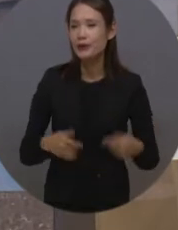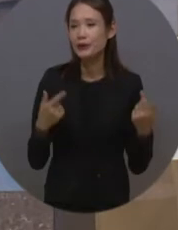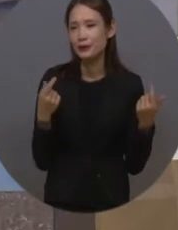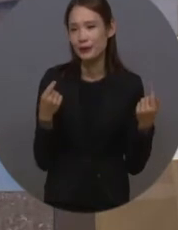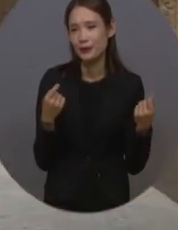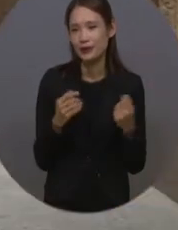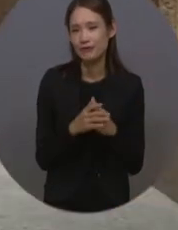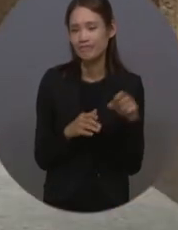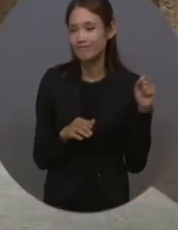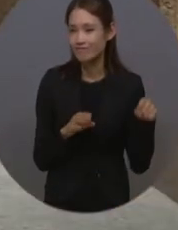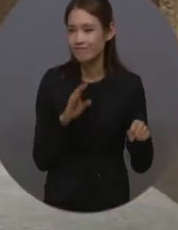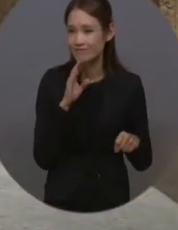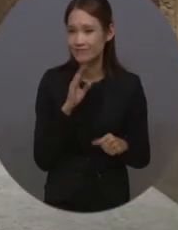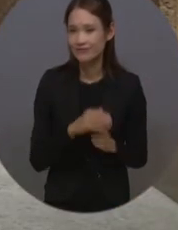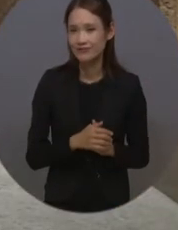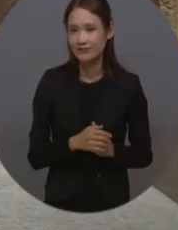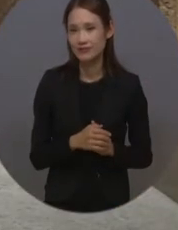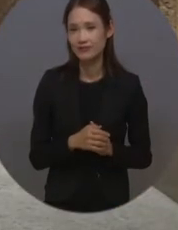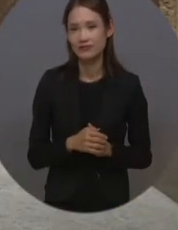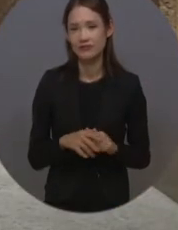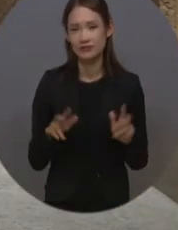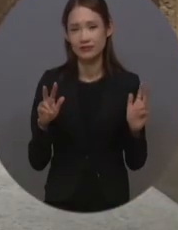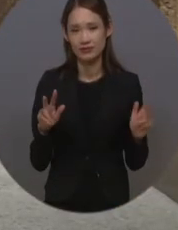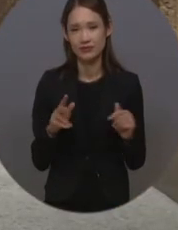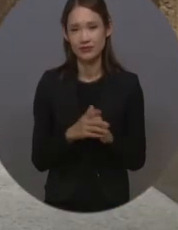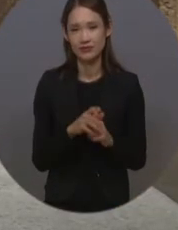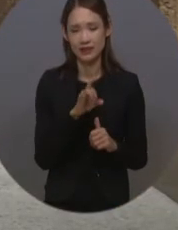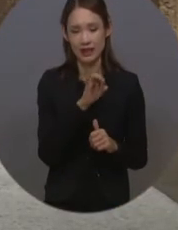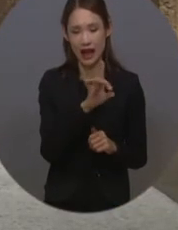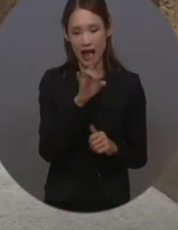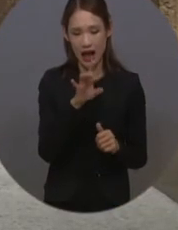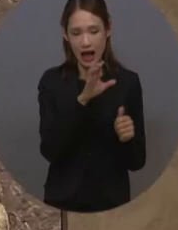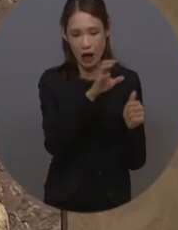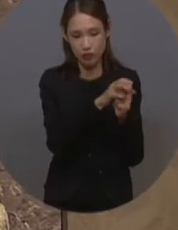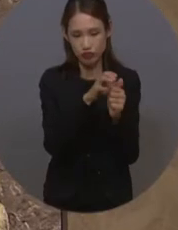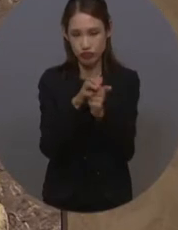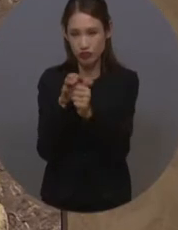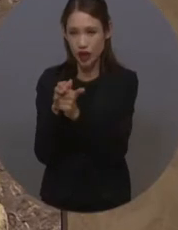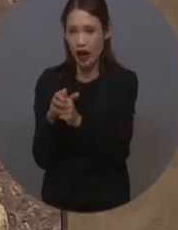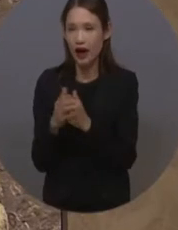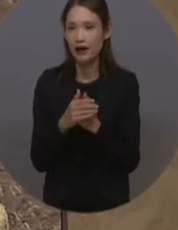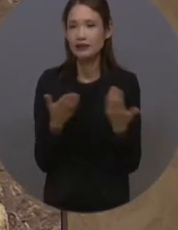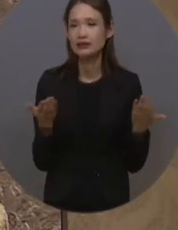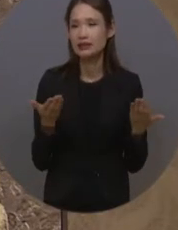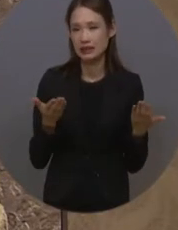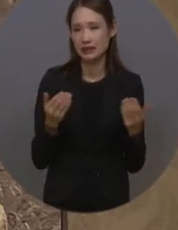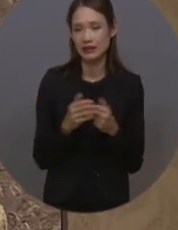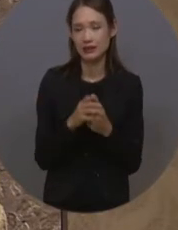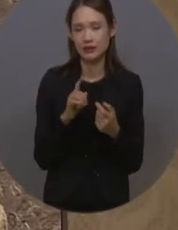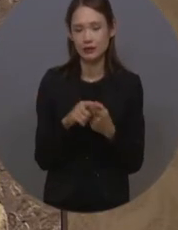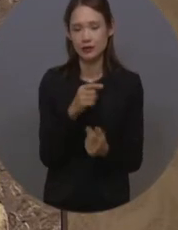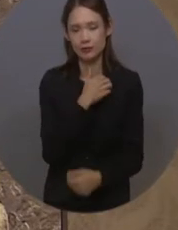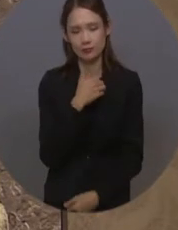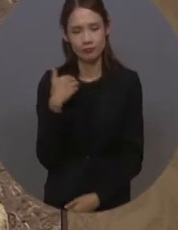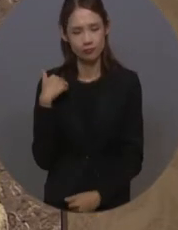같거든요. 그러면요. 그러니까 지금은 이제 각각의 분야에서 자기 일들을 충실하게